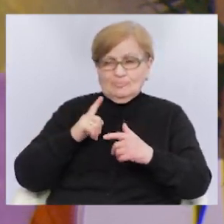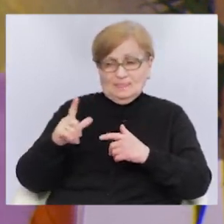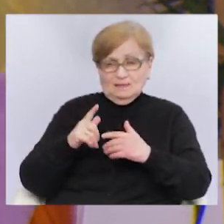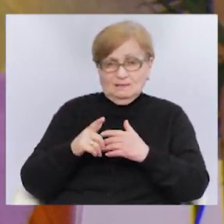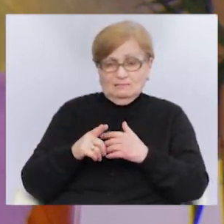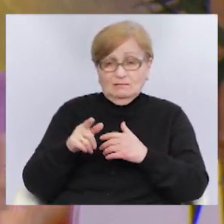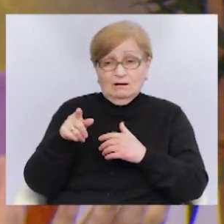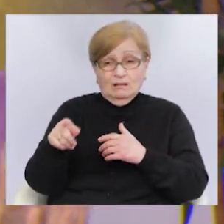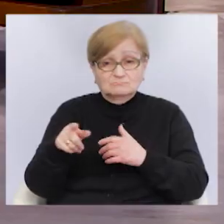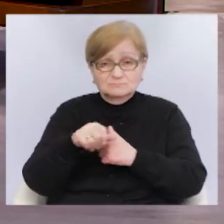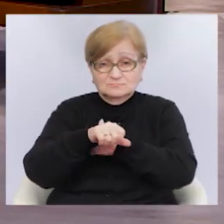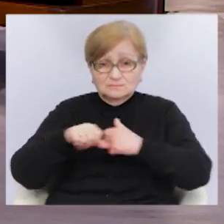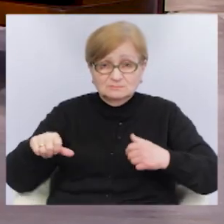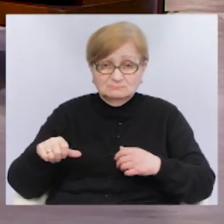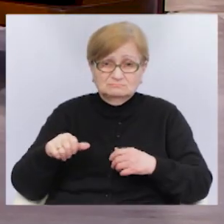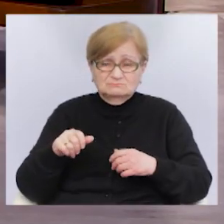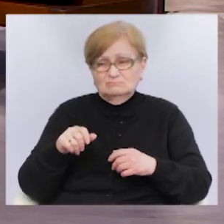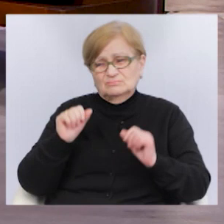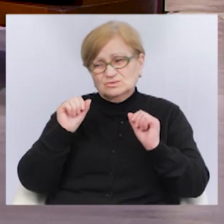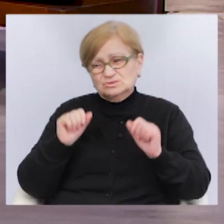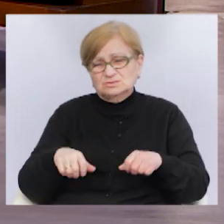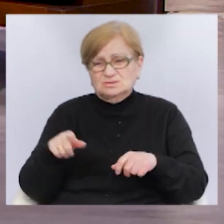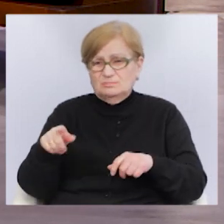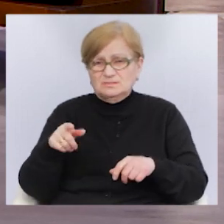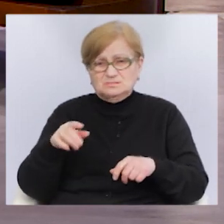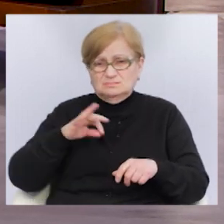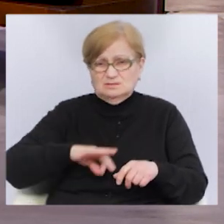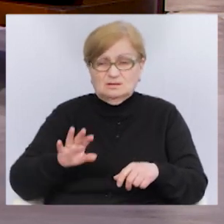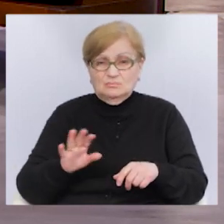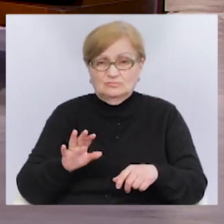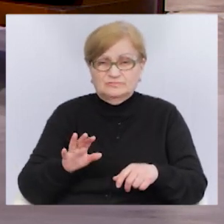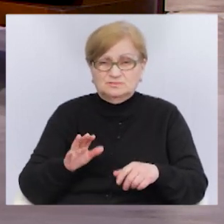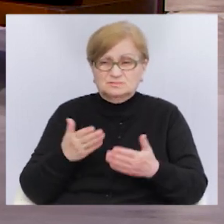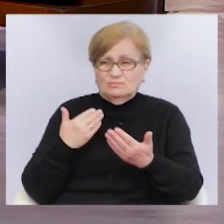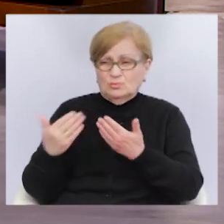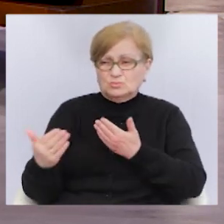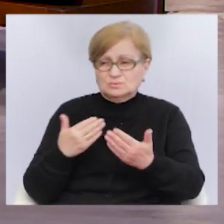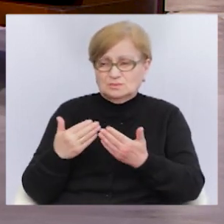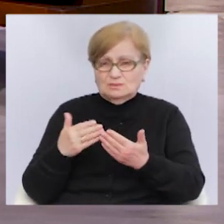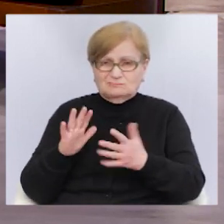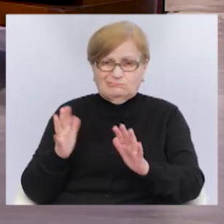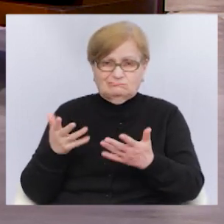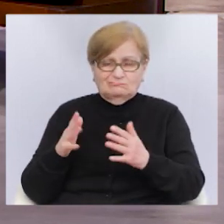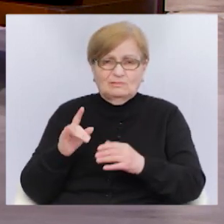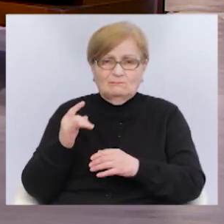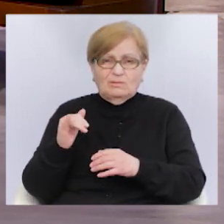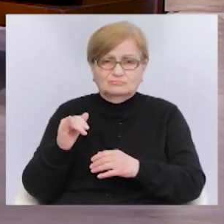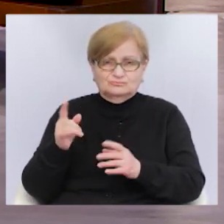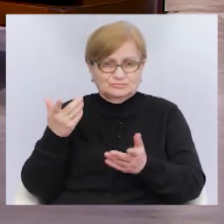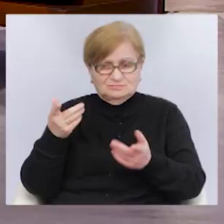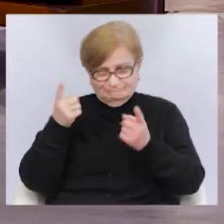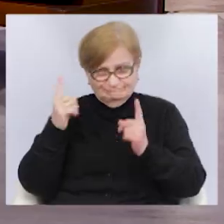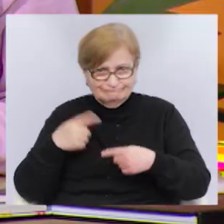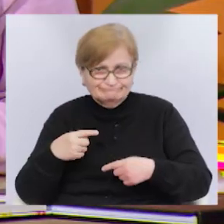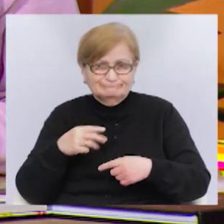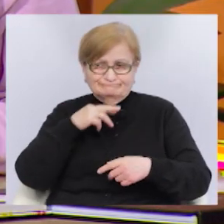ეს საზღვრები, ამ საზღვრების დაწესება შეიძლება ხშირად შეცვალოს ხარისხი ურთიერთობის, უფრო დაგვაშოროს ადამიანებსგან რთულია